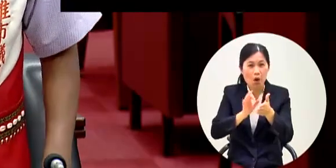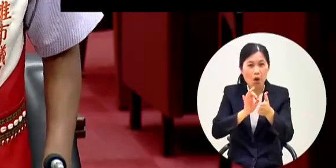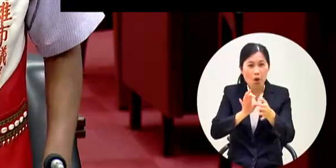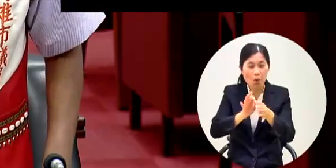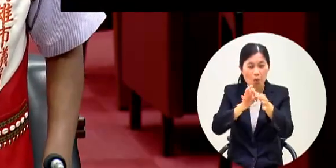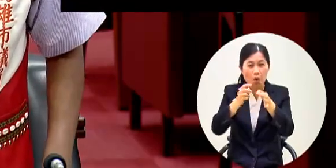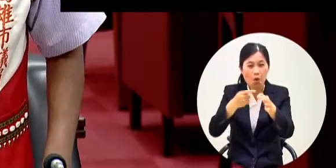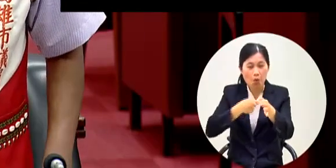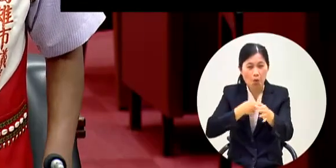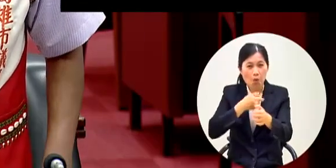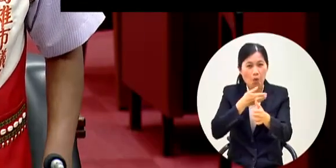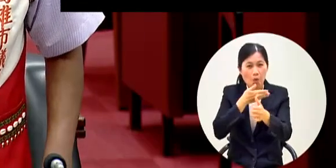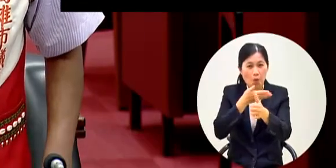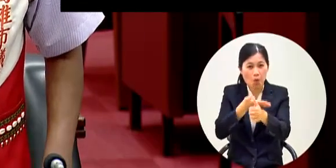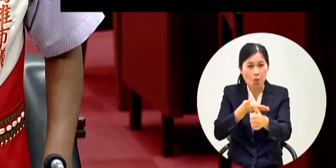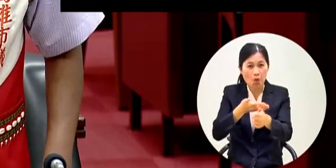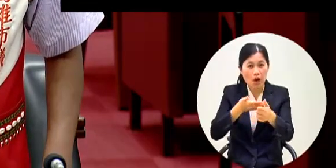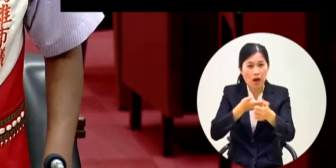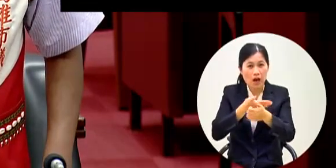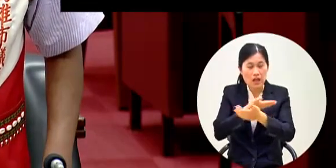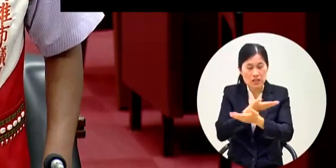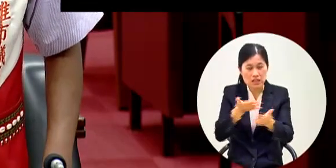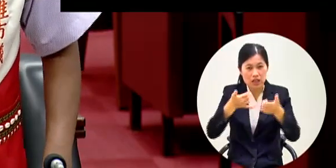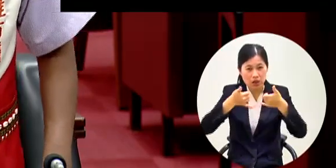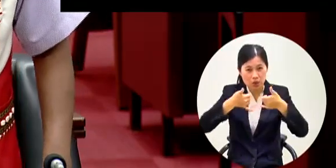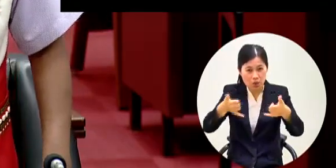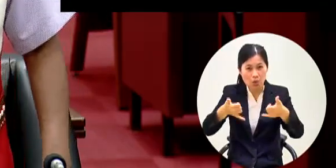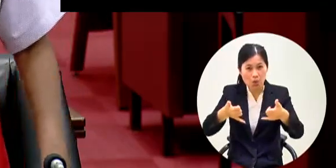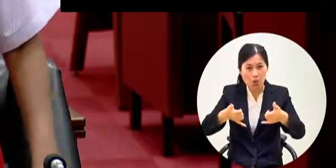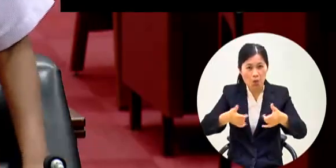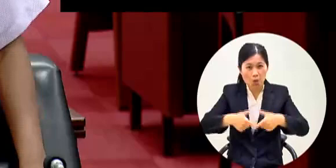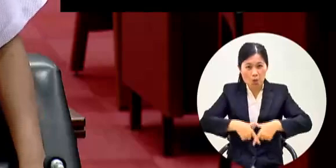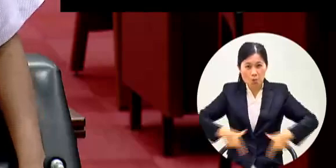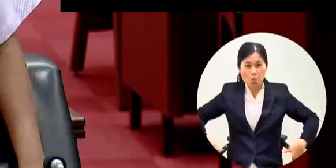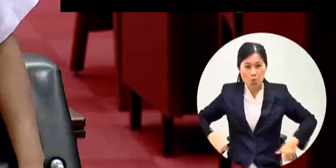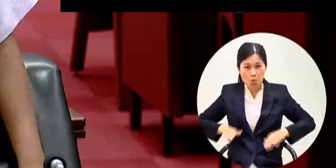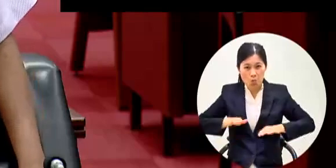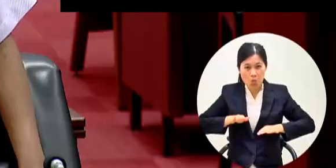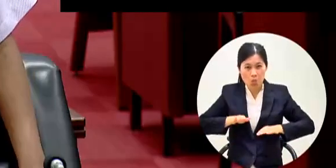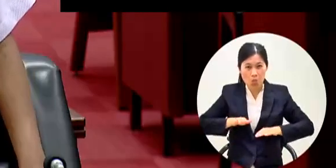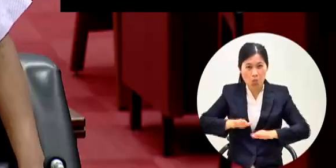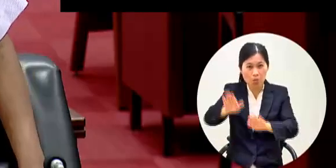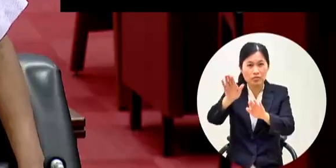海水要为我让路，勇往直前。